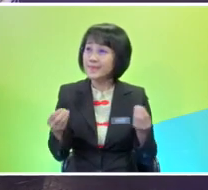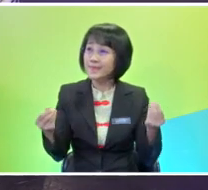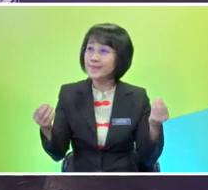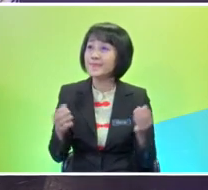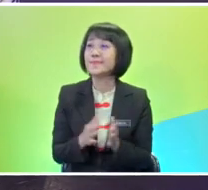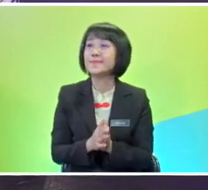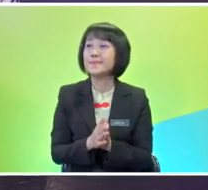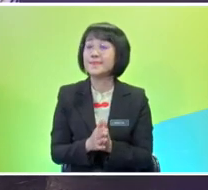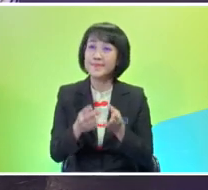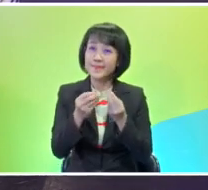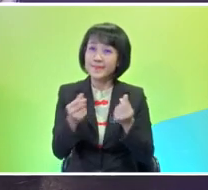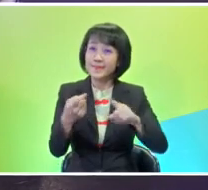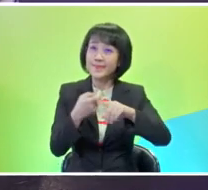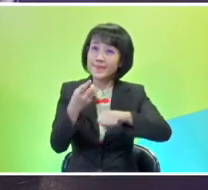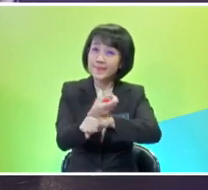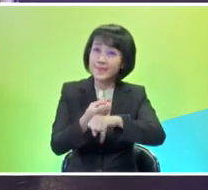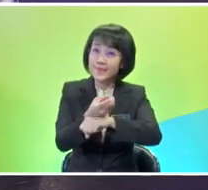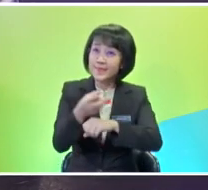debu-debu halus